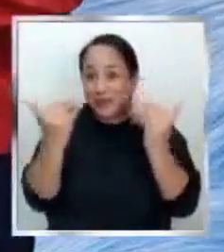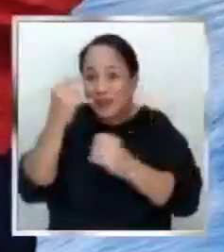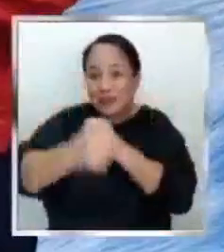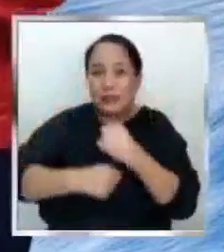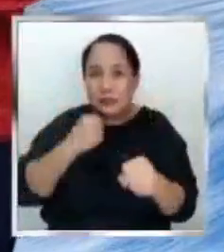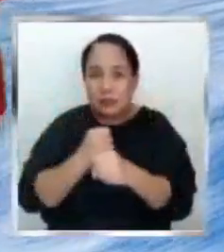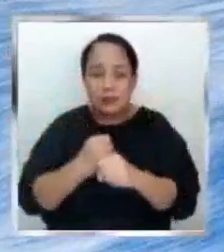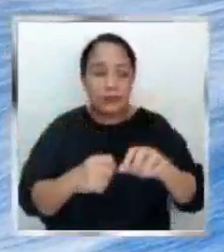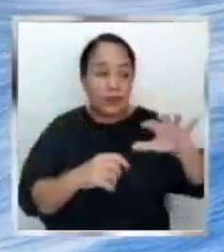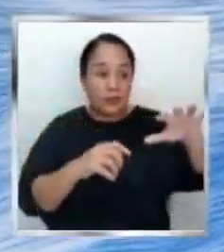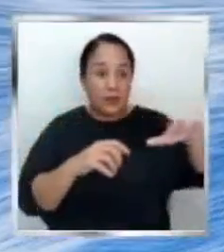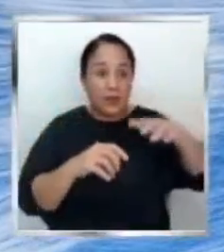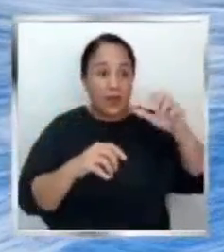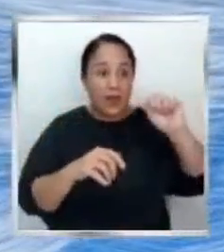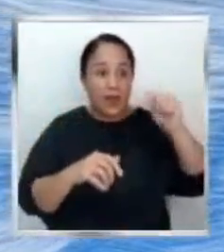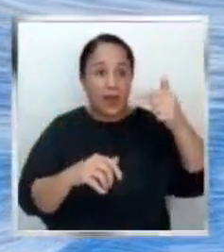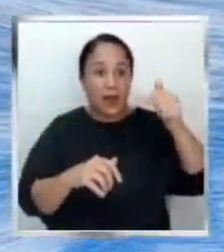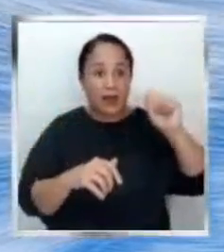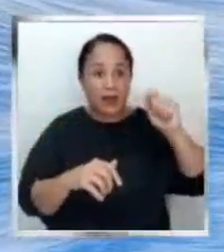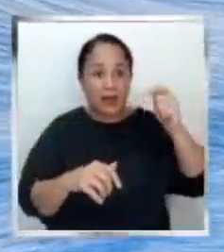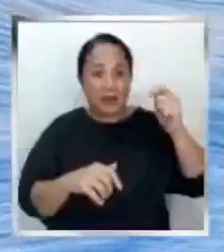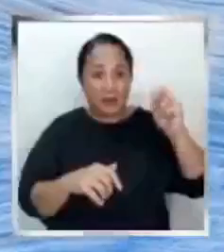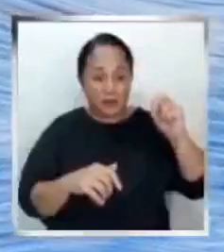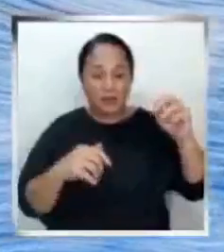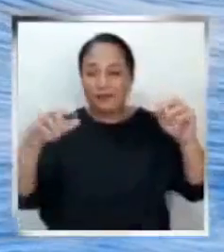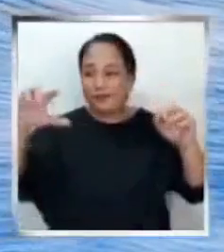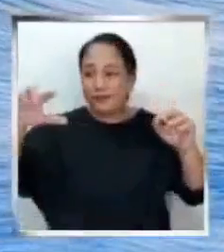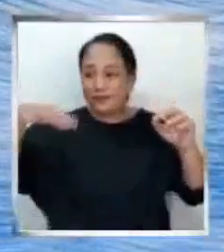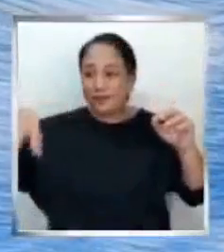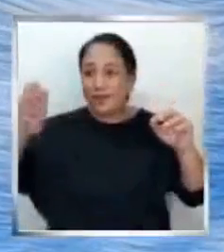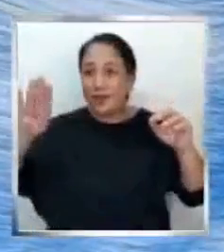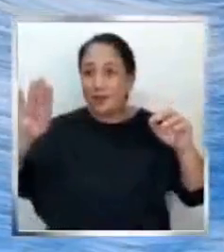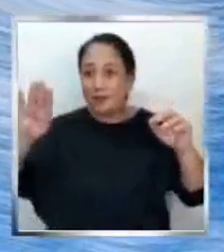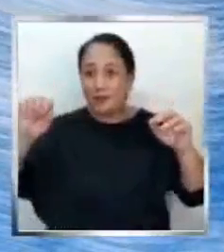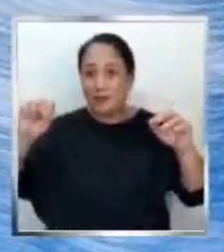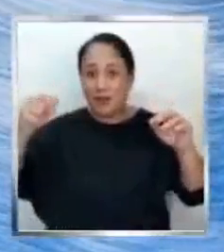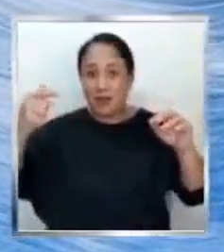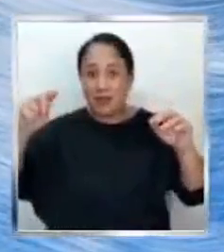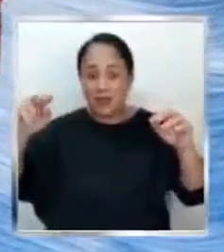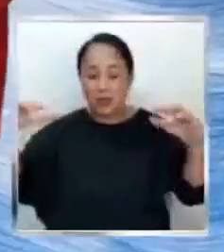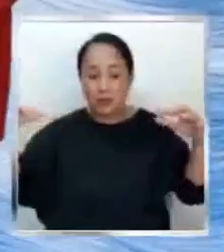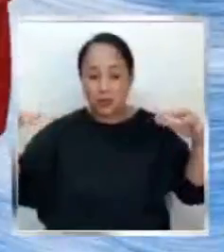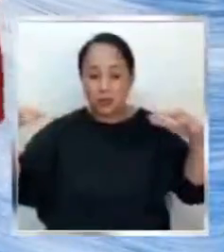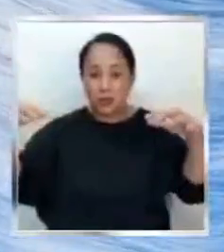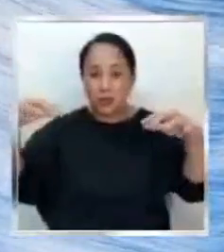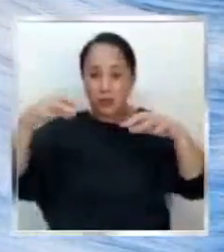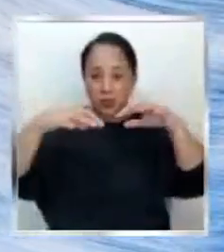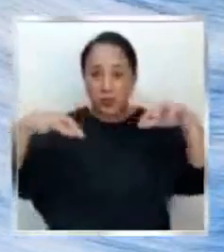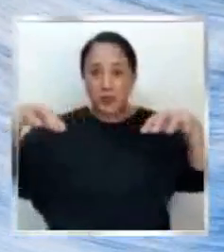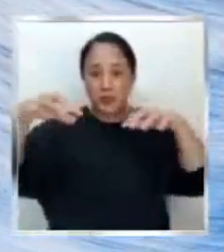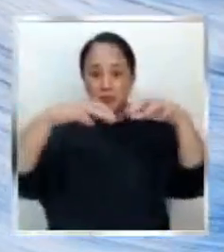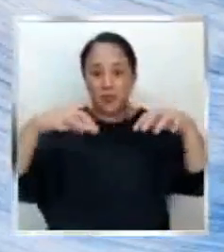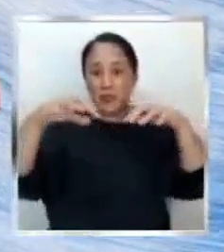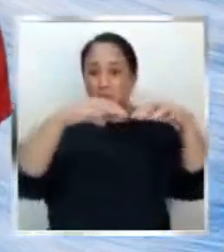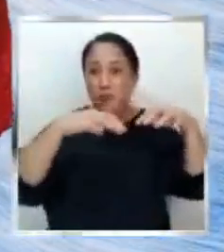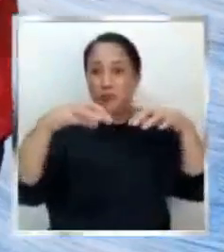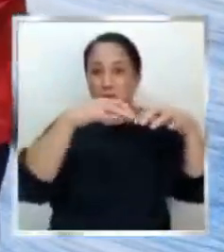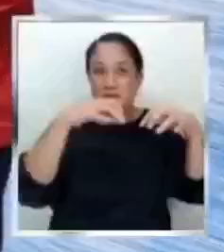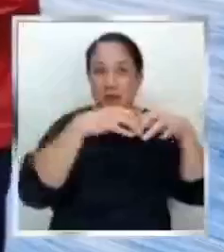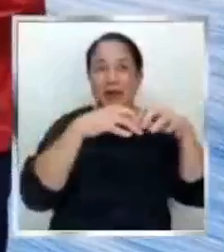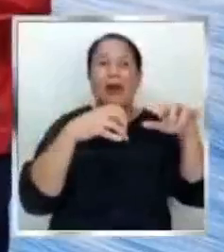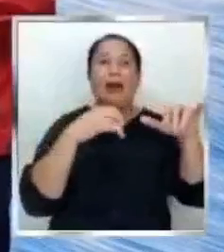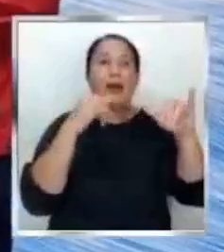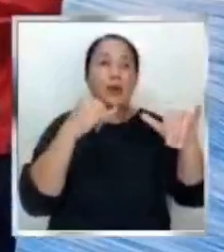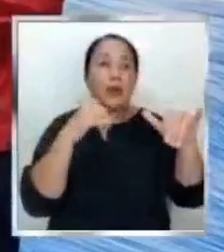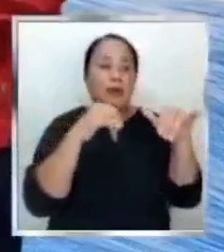bagyo kahit napapahina itong si Agaton, dahil unti-unti makikita nyo habang nasa loob niya ng PAR, sasama na